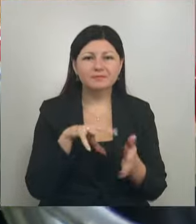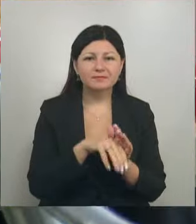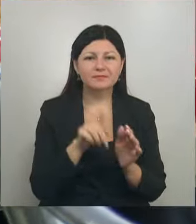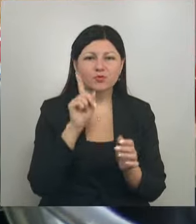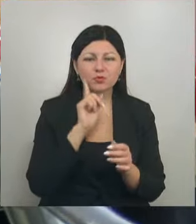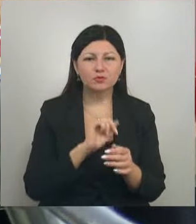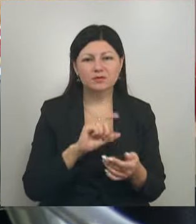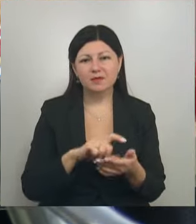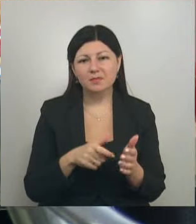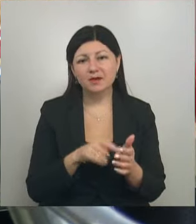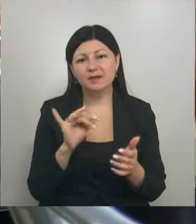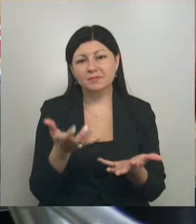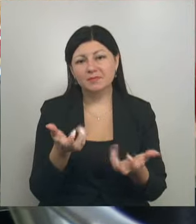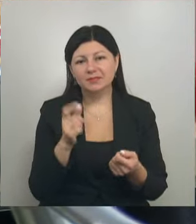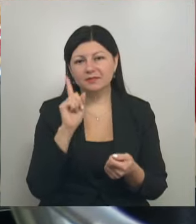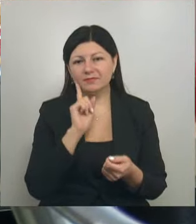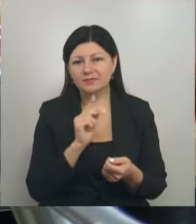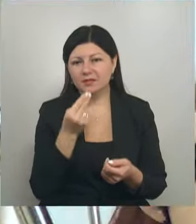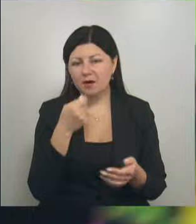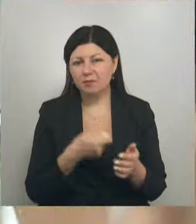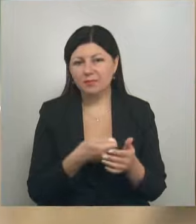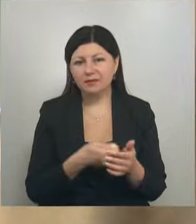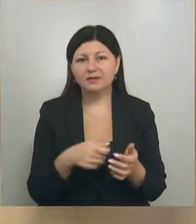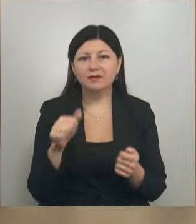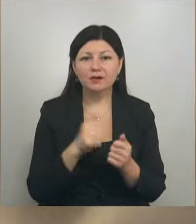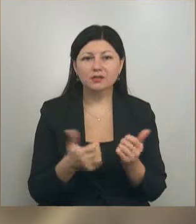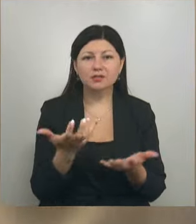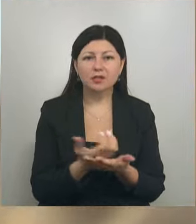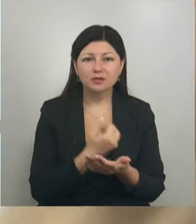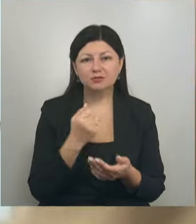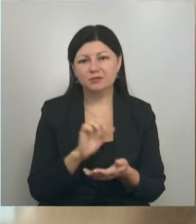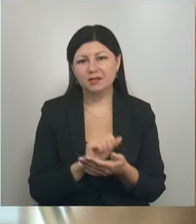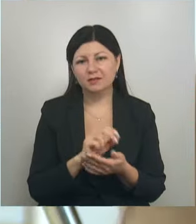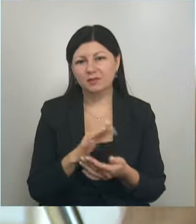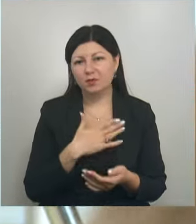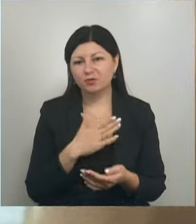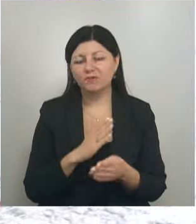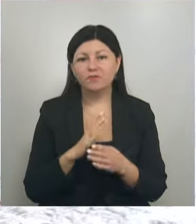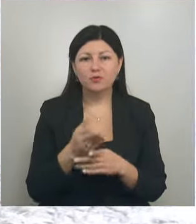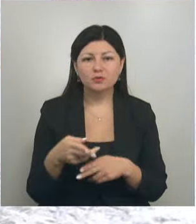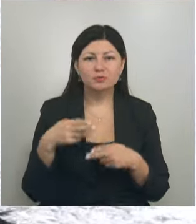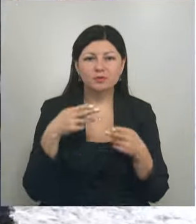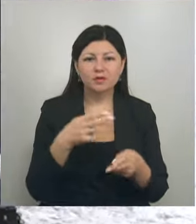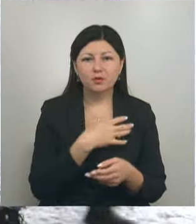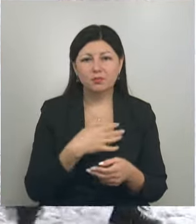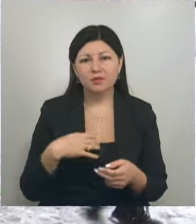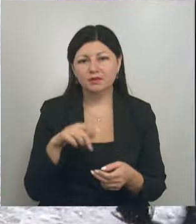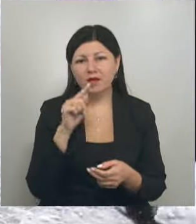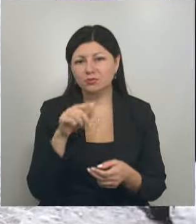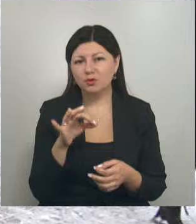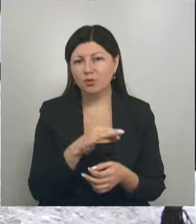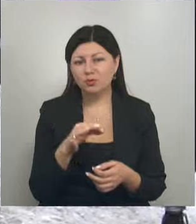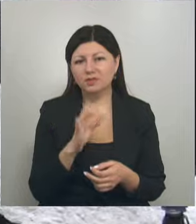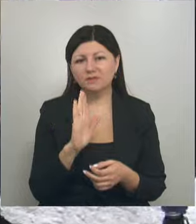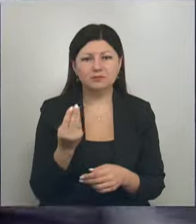и первым делом принялись за сытный обед. Каждый уже нашел занятие по душе. В гости к ребятам приехал губернатор Калужской области